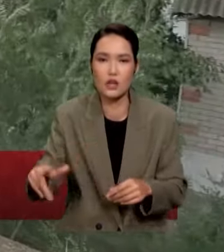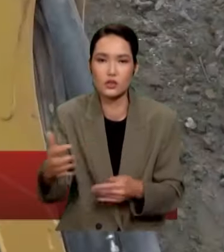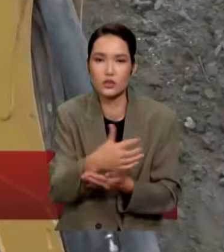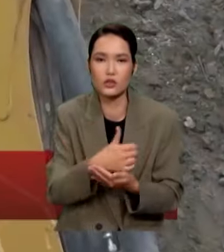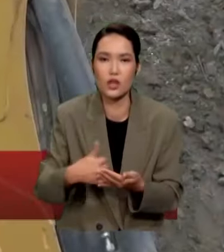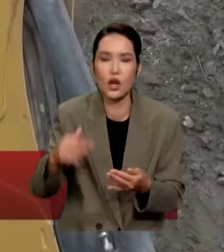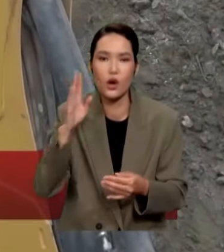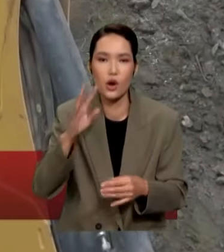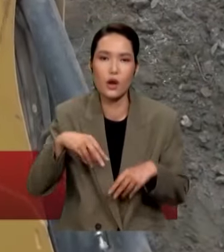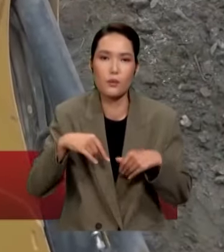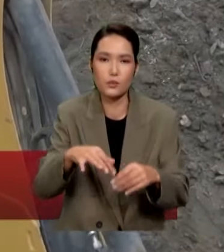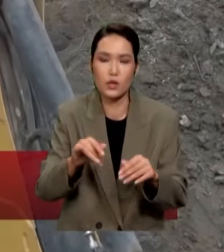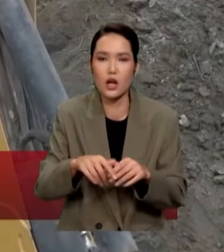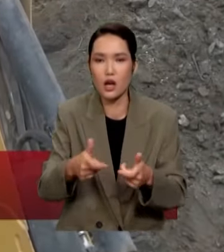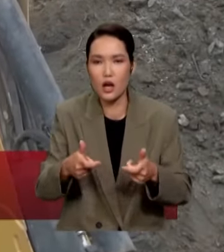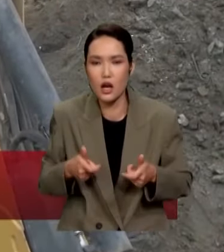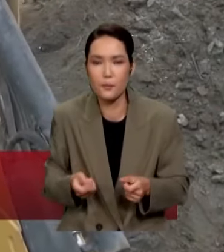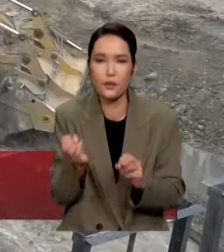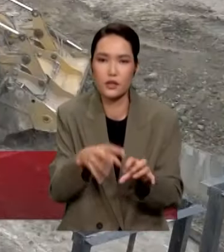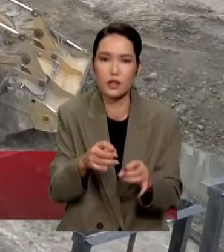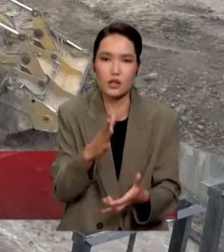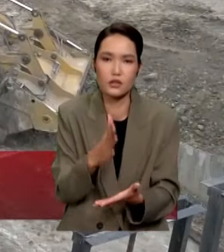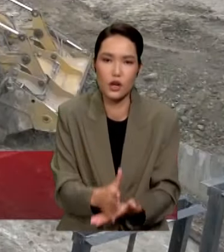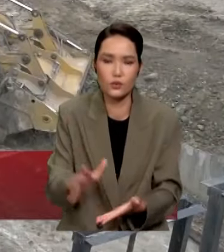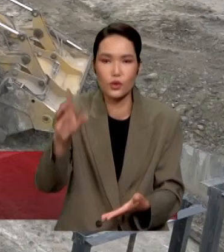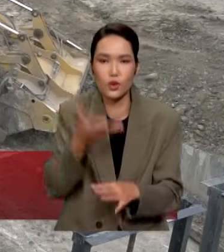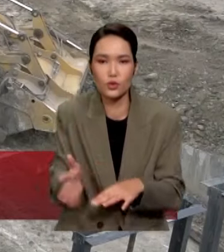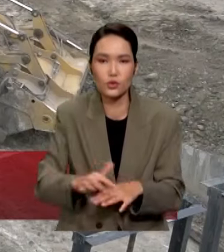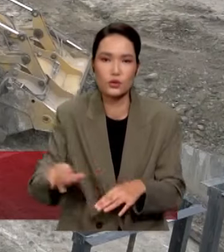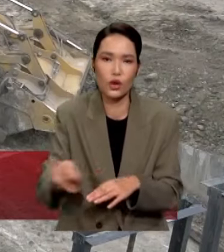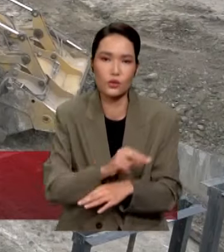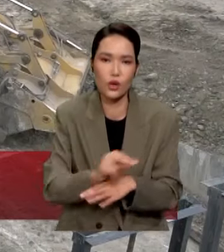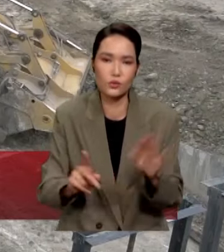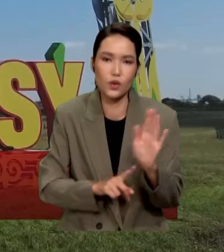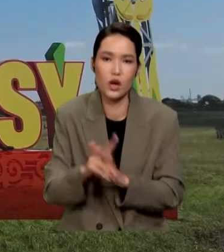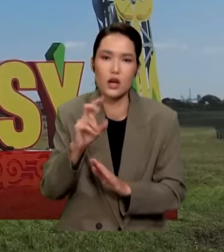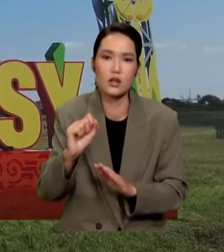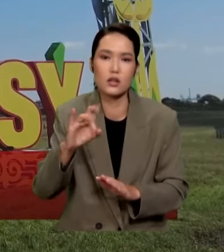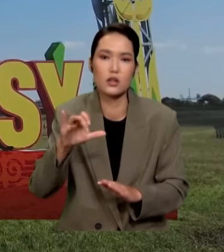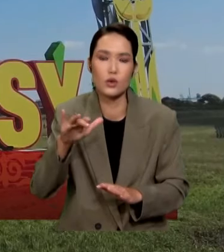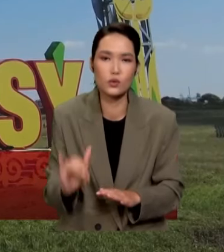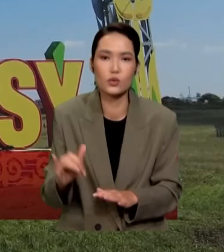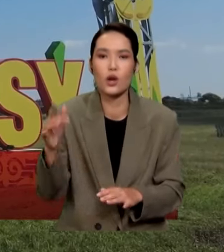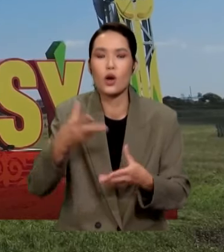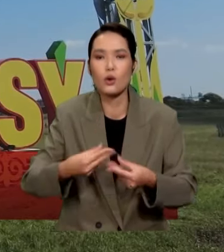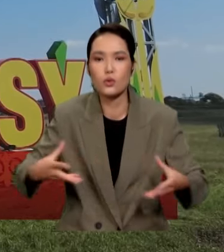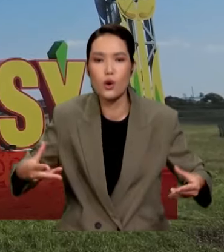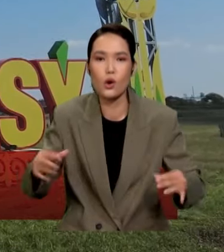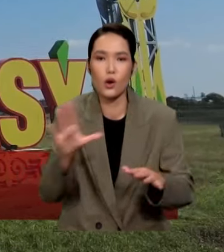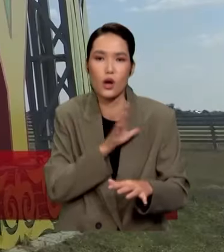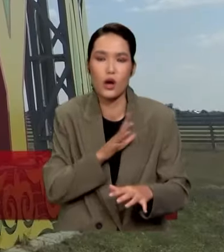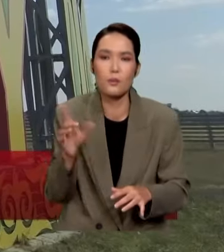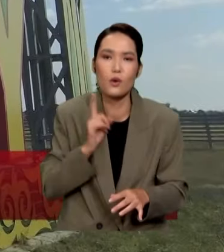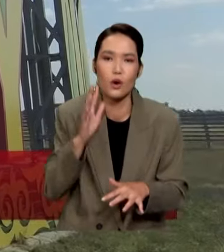бөгетті құм салынған қаптармен бекіткен еді. Жергілікті билік соған күрделі жөндеу жүргізіп жатыр. Қарасу ауданының халқы да келер көктемді үрейленіп күтіп